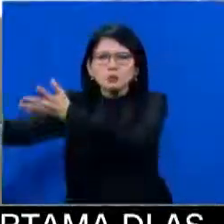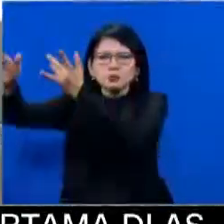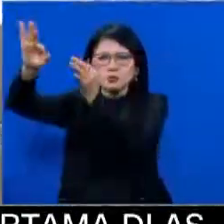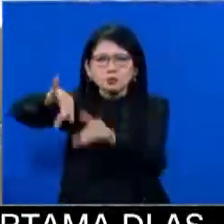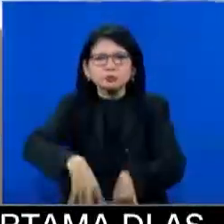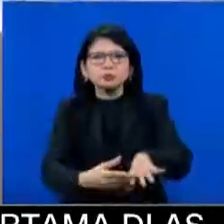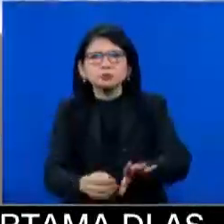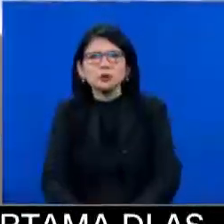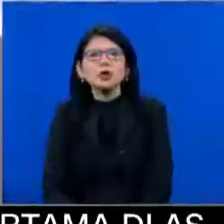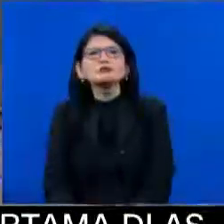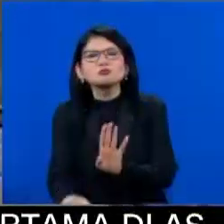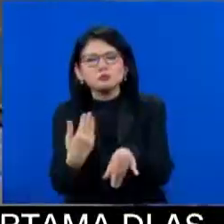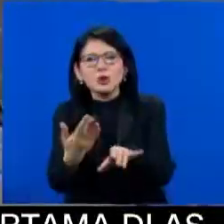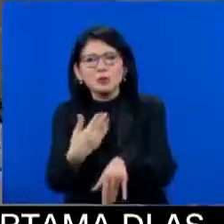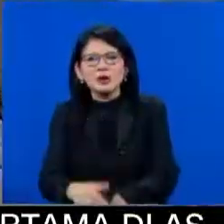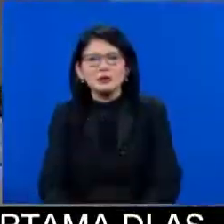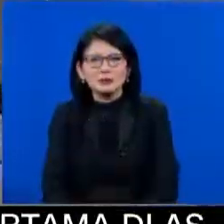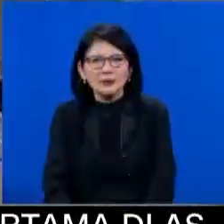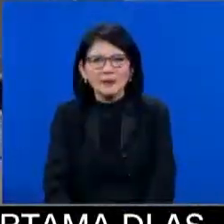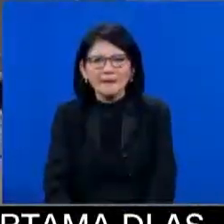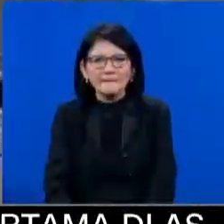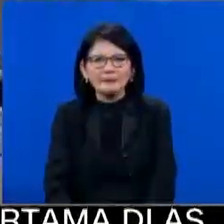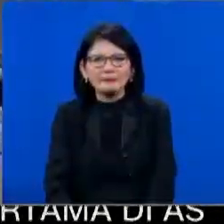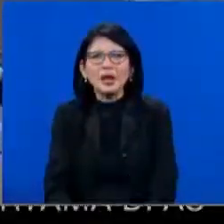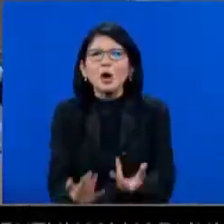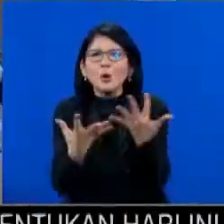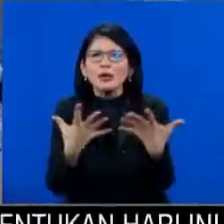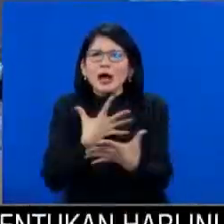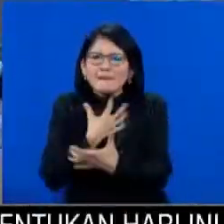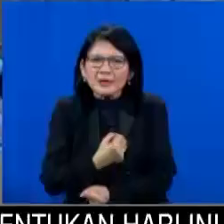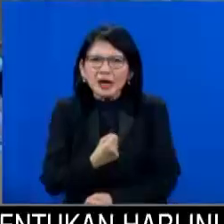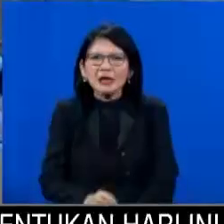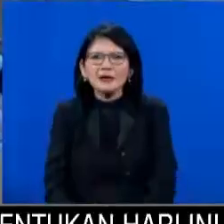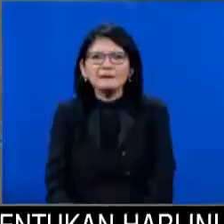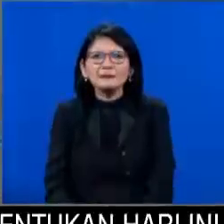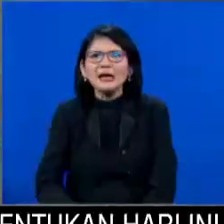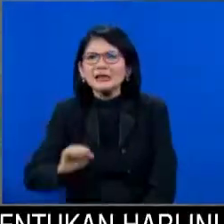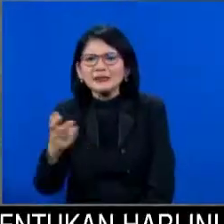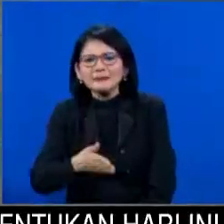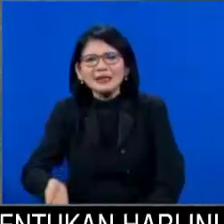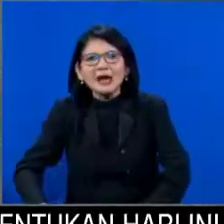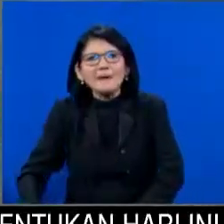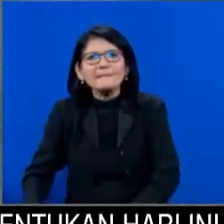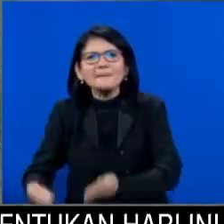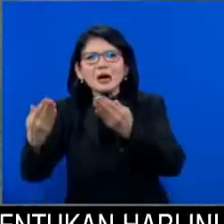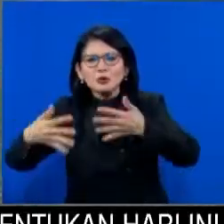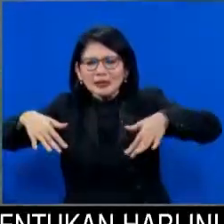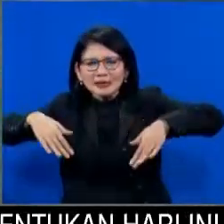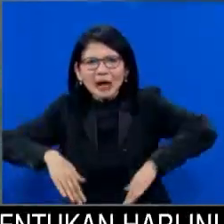menjadi musibah musiman. Warga berharap pihak terkait segera membangun tanggul pemecah ombak